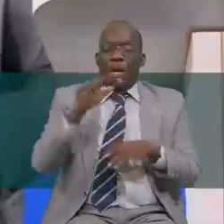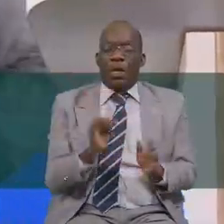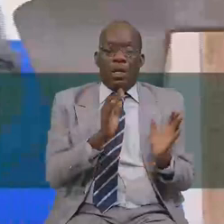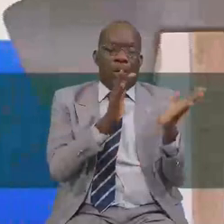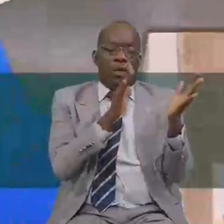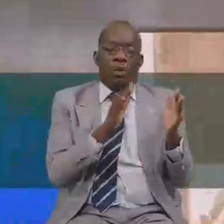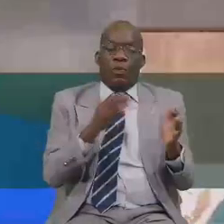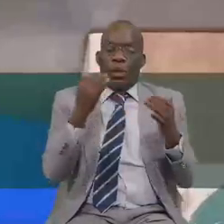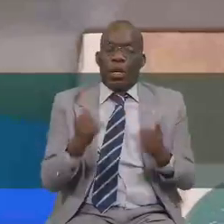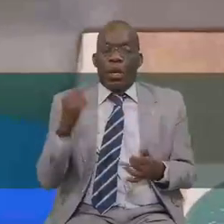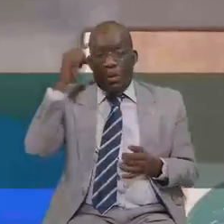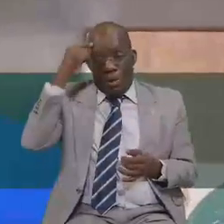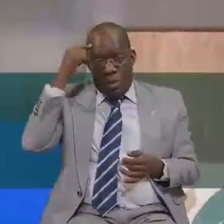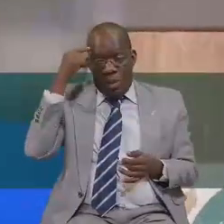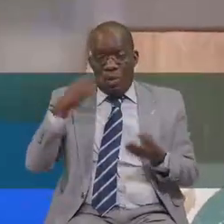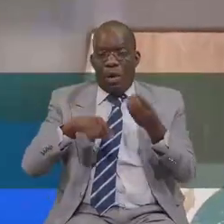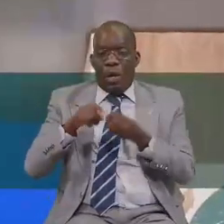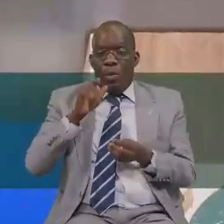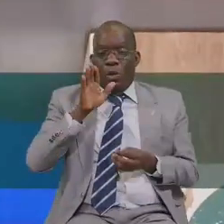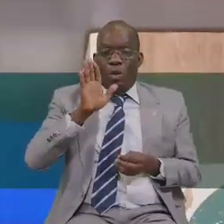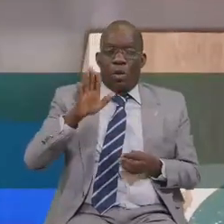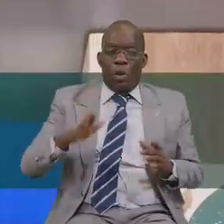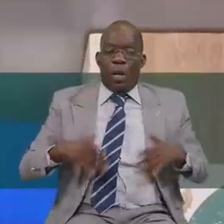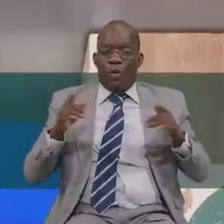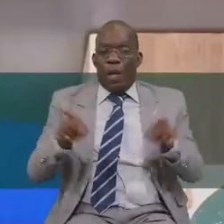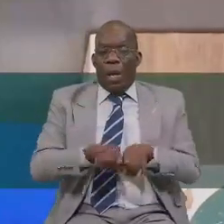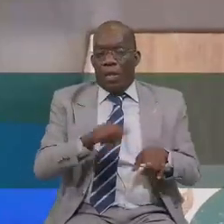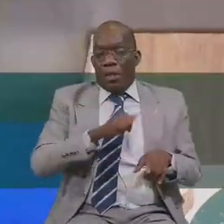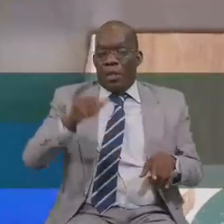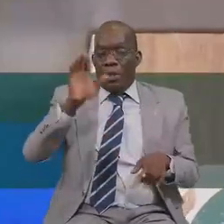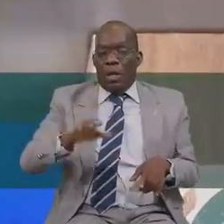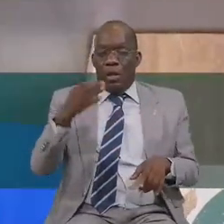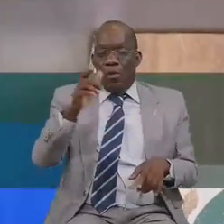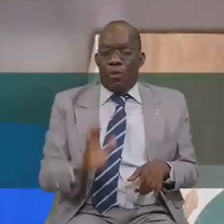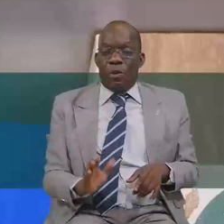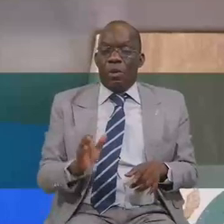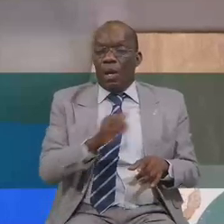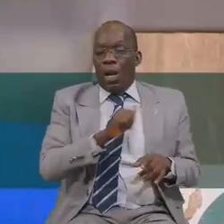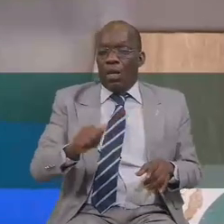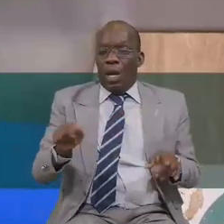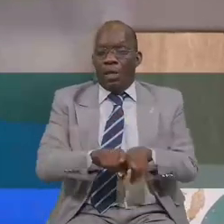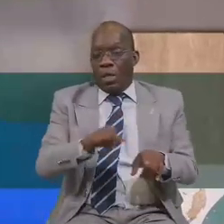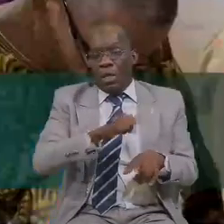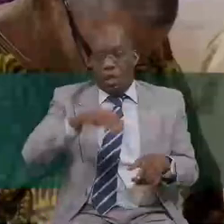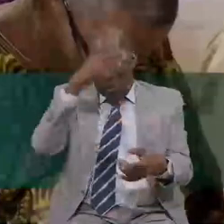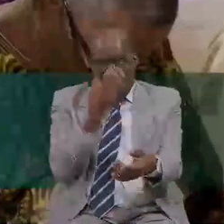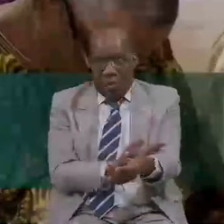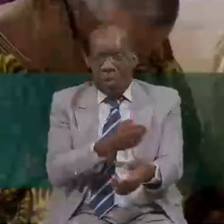vie en tant qu'enfant de Dieu, en tant que fils, fille de Dieu,